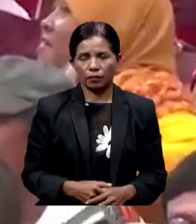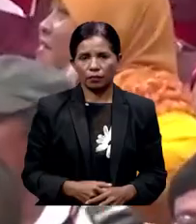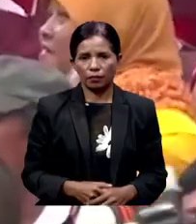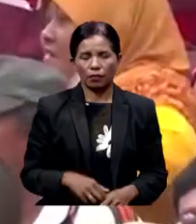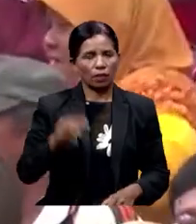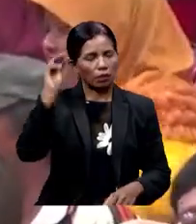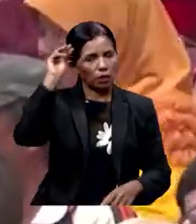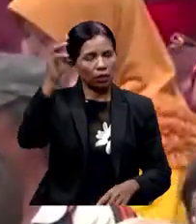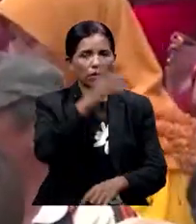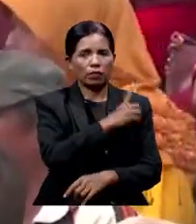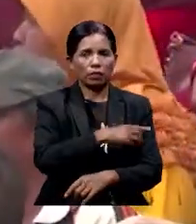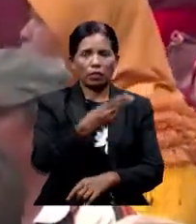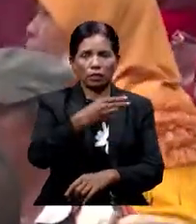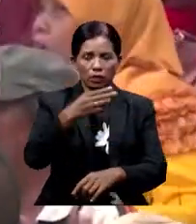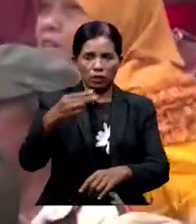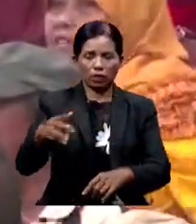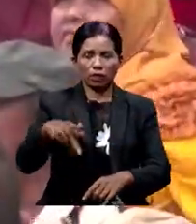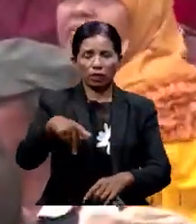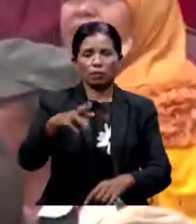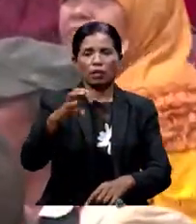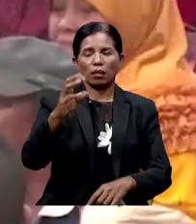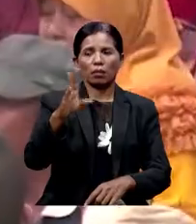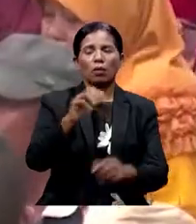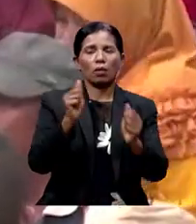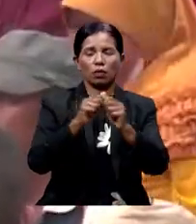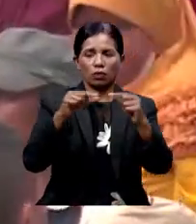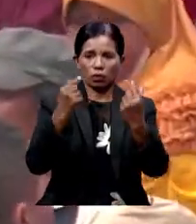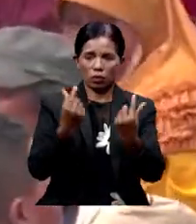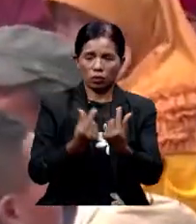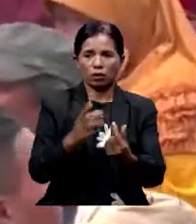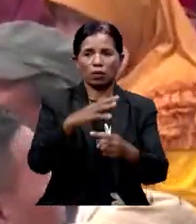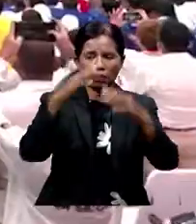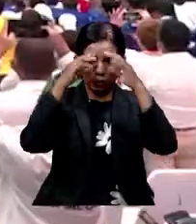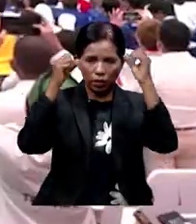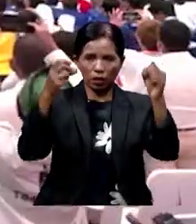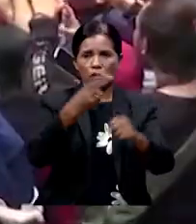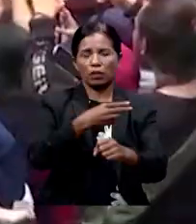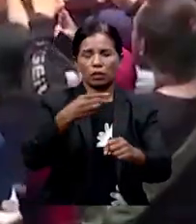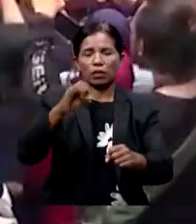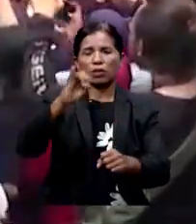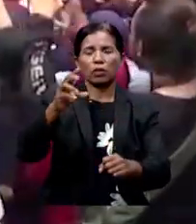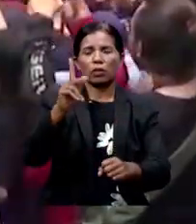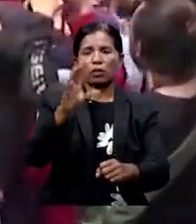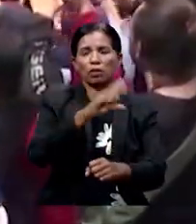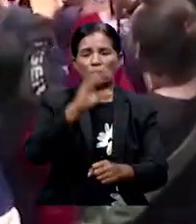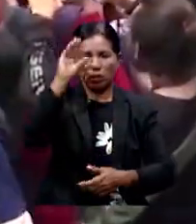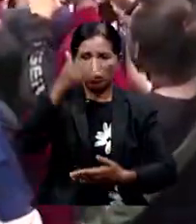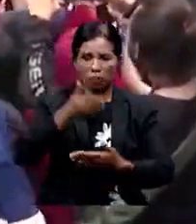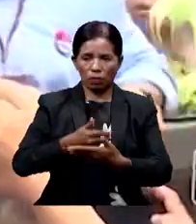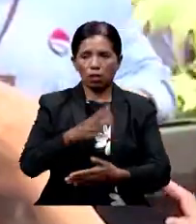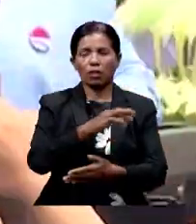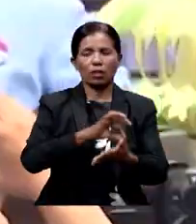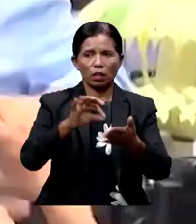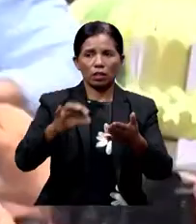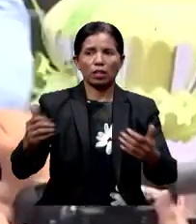Ministro Defesa Indonesia Prabowo Subianto honia companheiro atual, Presidente Indonesia Joko Widodo Niwan Mane, resista una